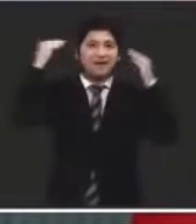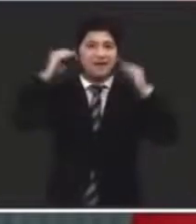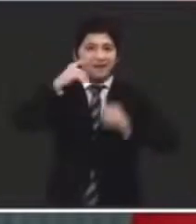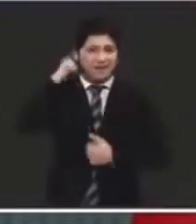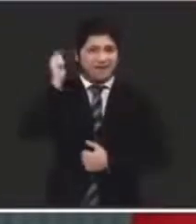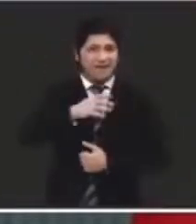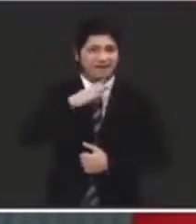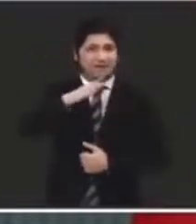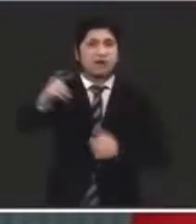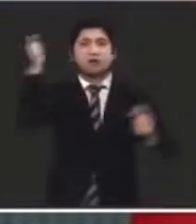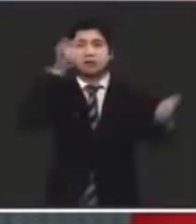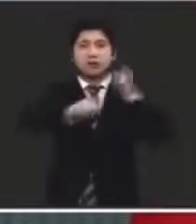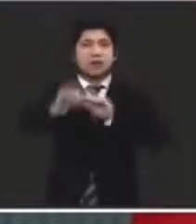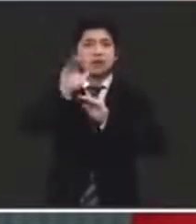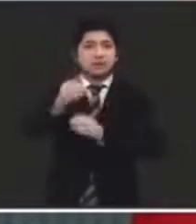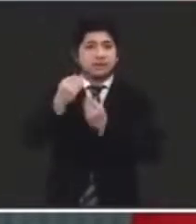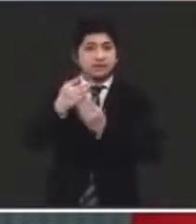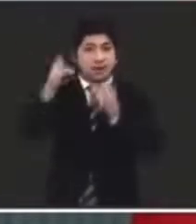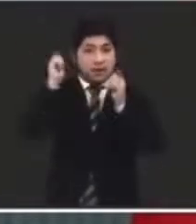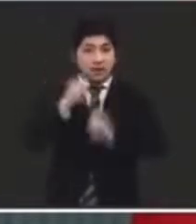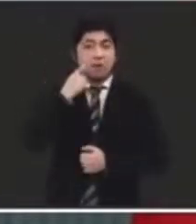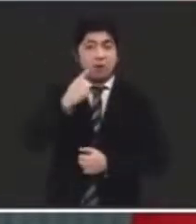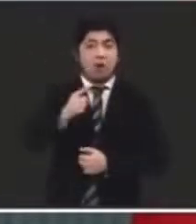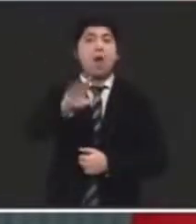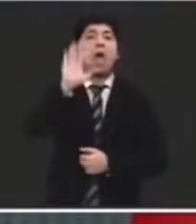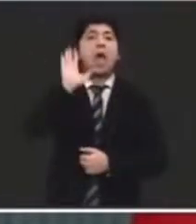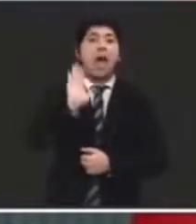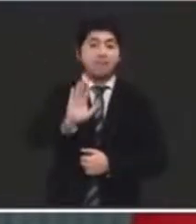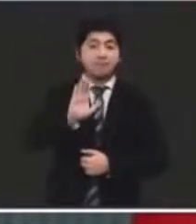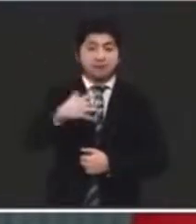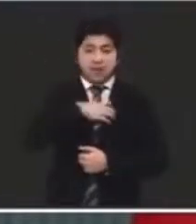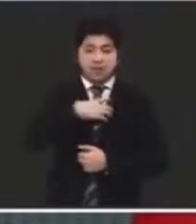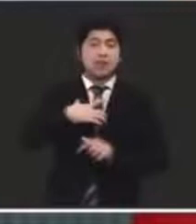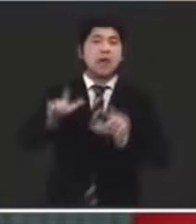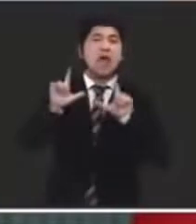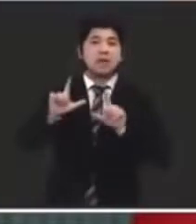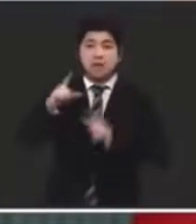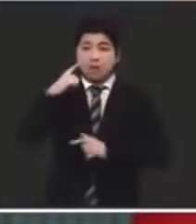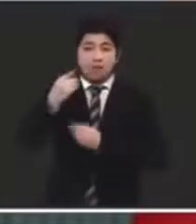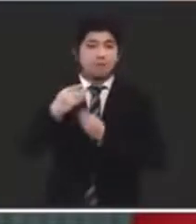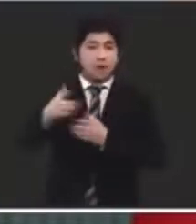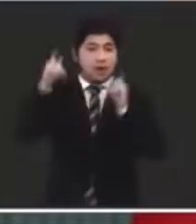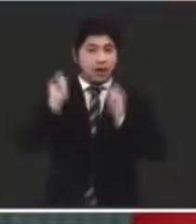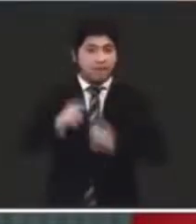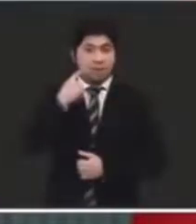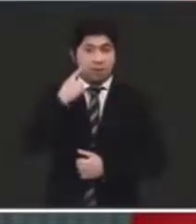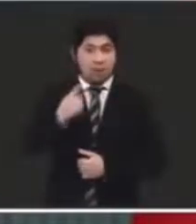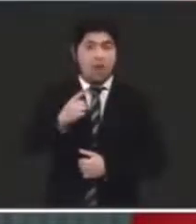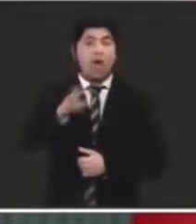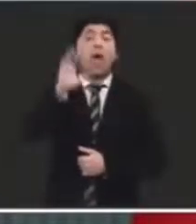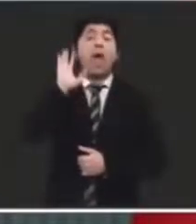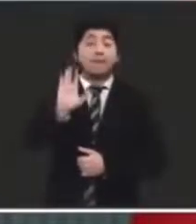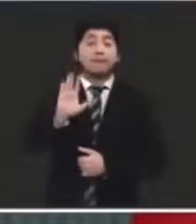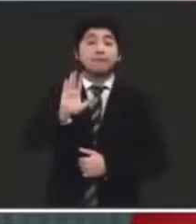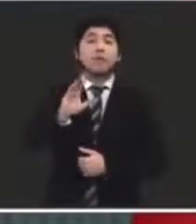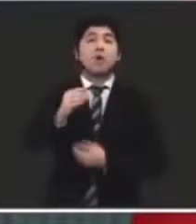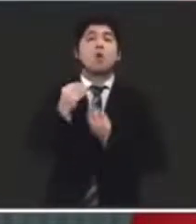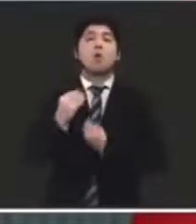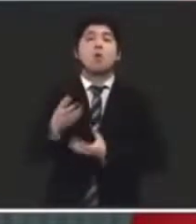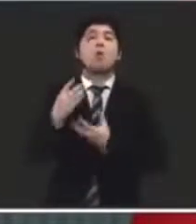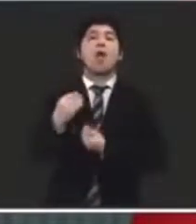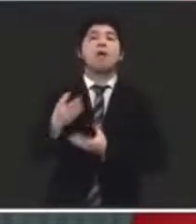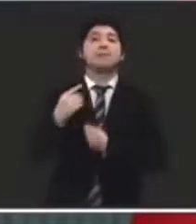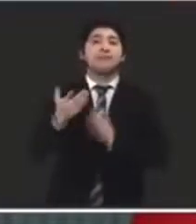kurulumunu teşvik ederek hem kendi ihtiyaçlarını karşılamalarının hem de üretim